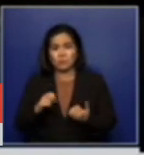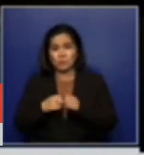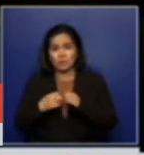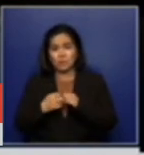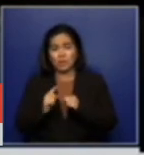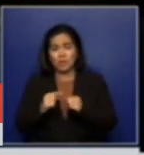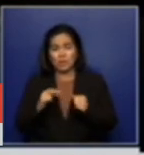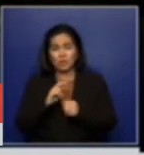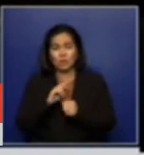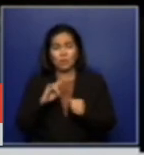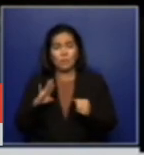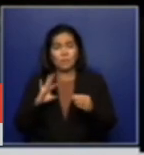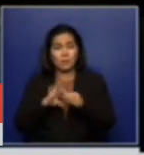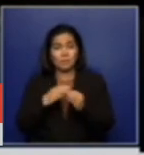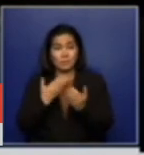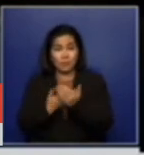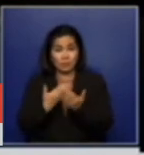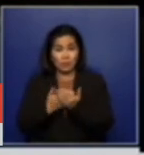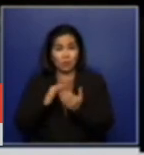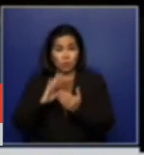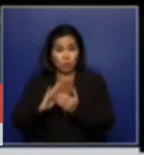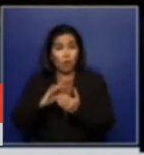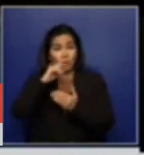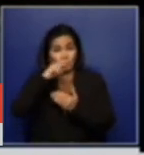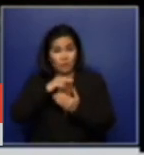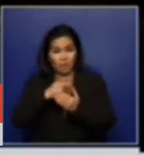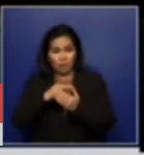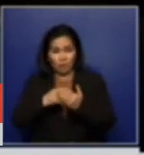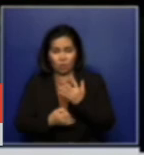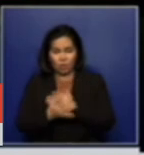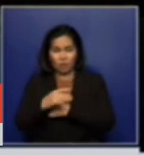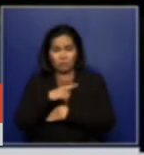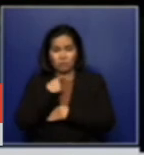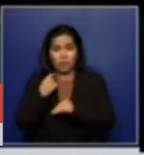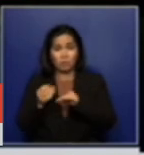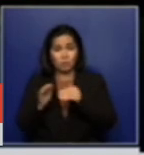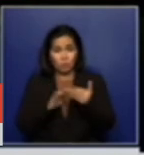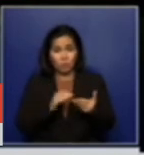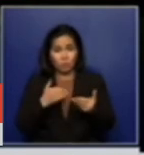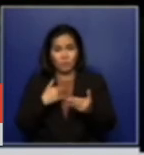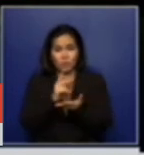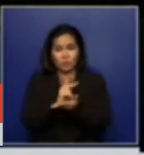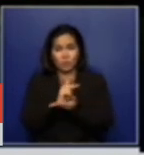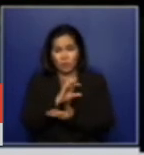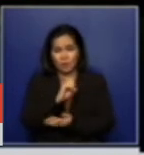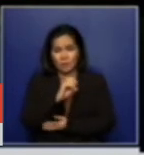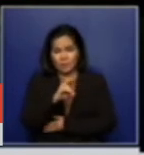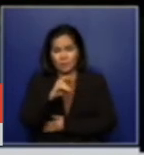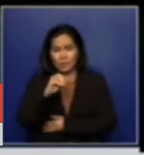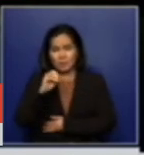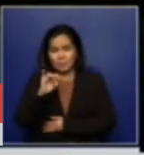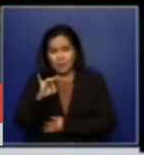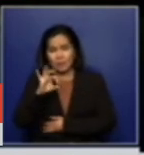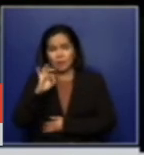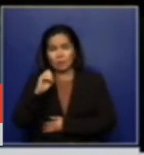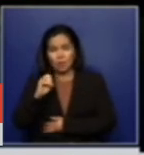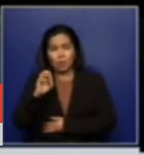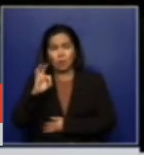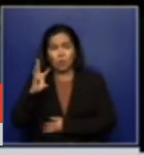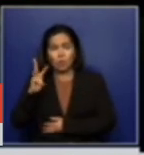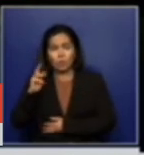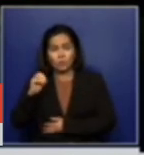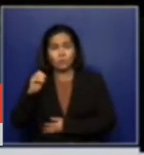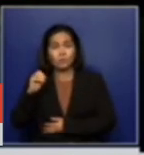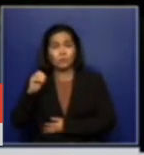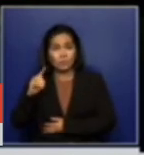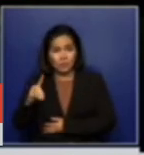างคลังเพราะว่าเรากู้ติดต่อกันมาตั้งแต่ปี57 58 59 60 61ถ้